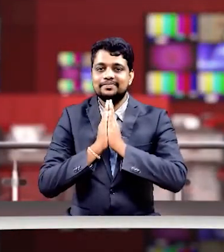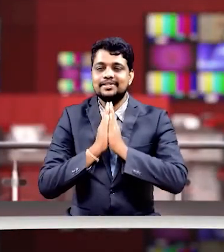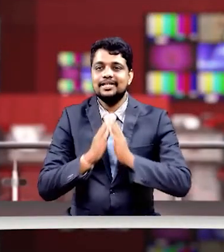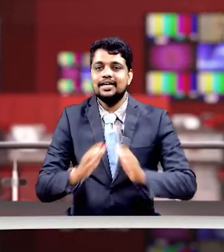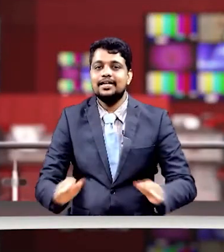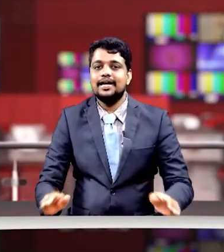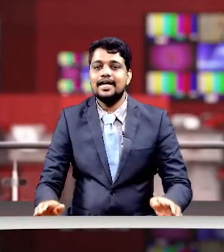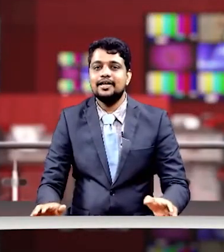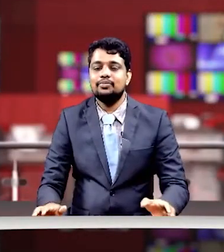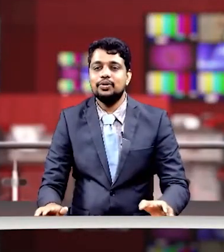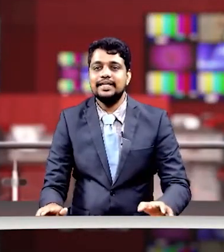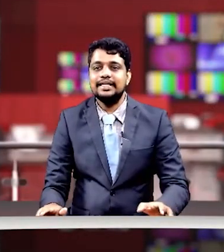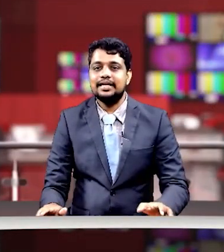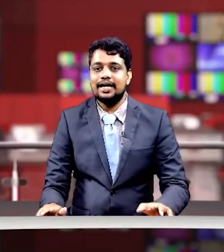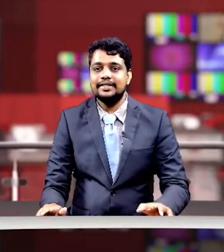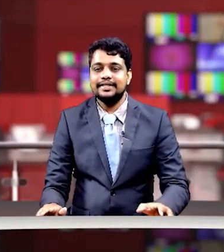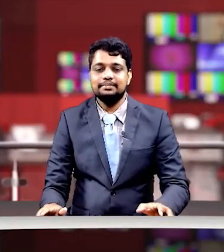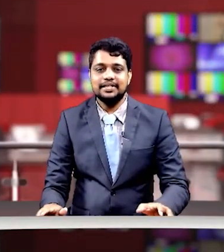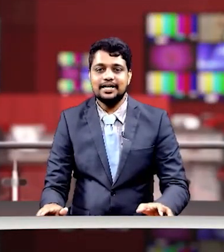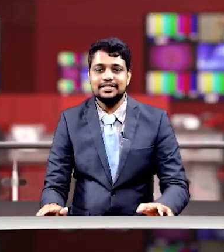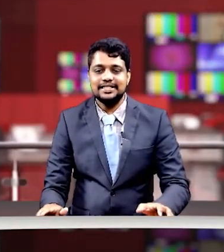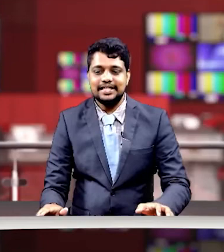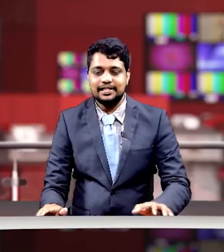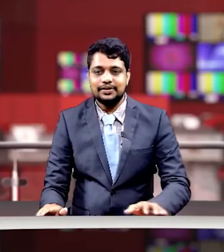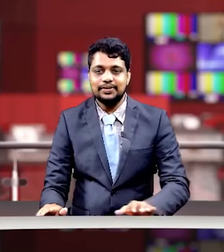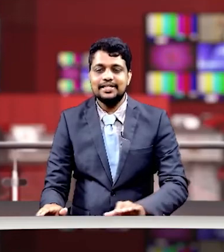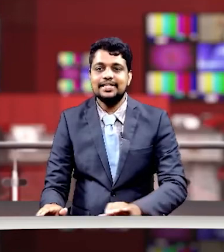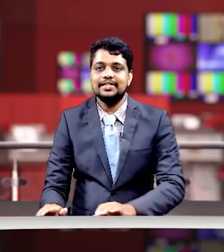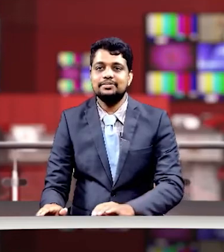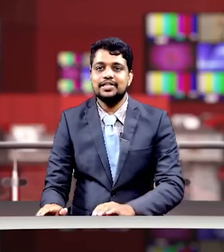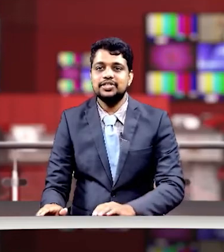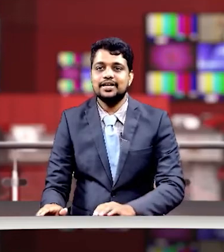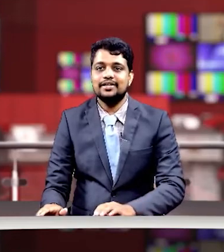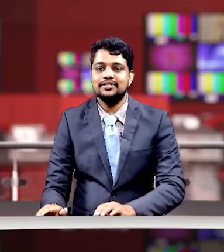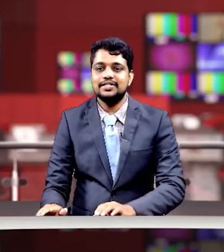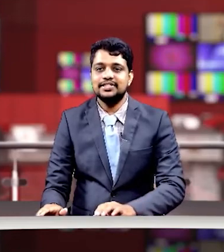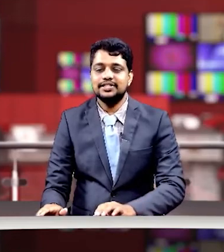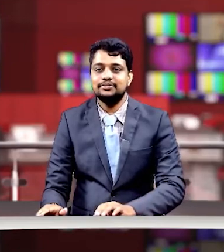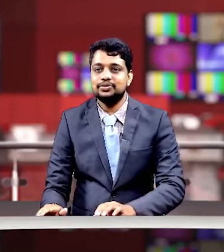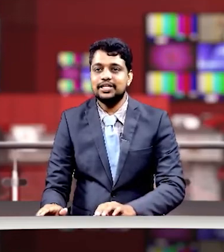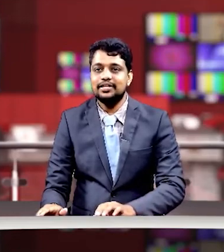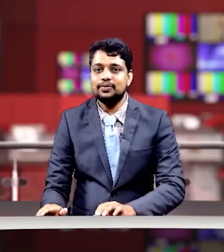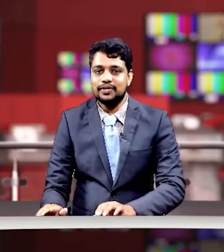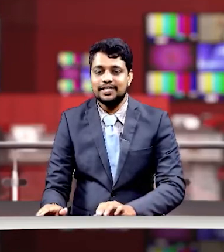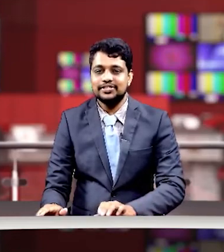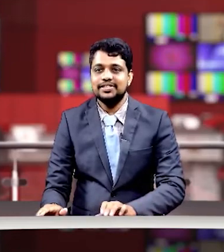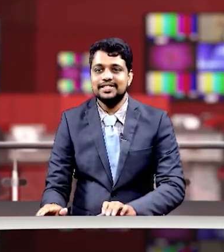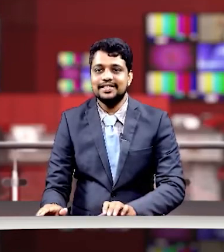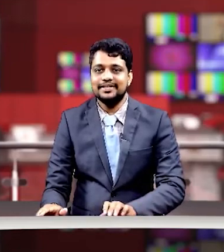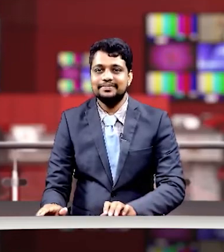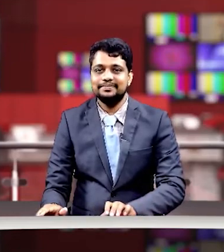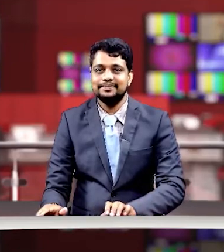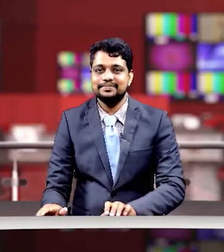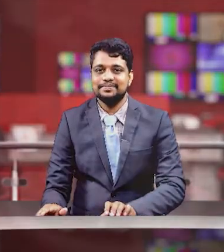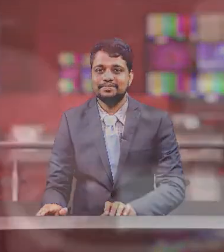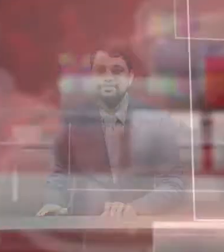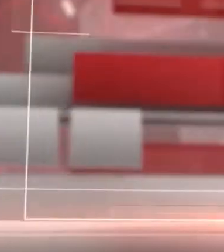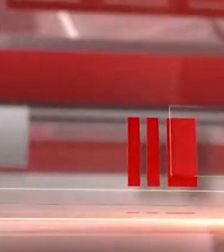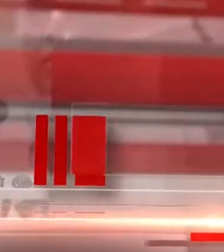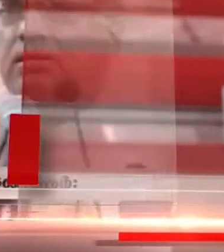வணக்கம். டேன் தமிழொலியின் காலை நேர பிரதான செய்தி அறிக்கையோடு இணைந்திருக்கும் நான் ஜெகநாதன் சஜித். முதலில் உள்நாட்டுச் செய்திகள்.